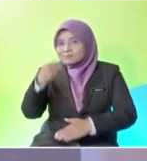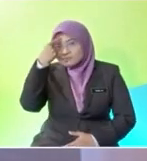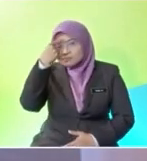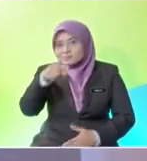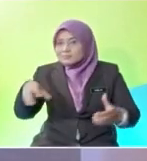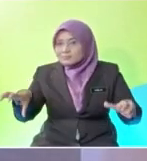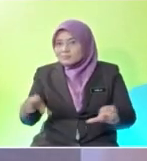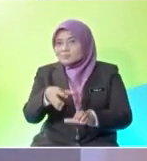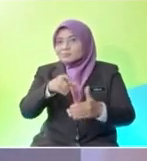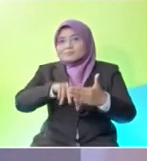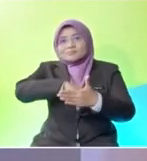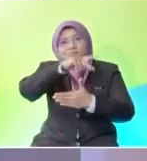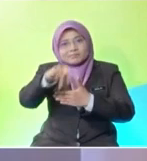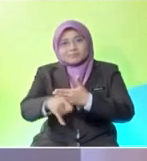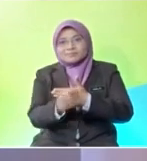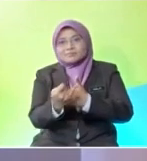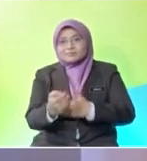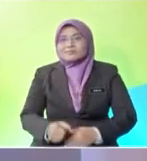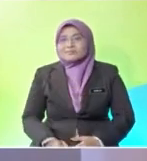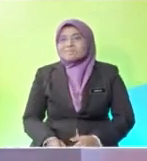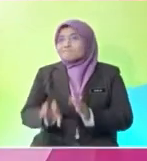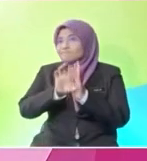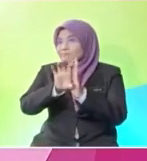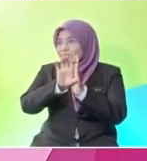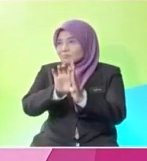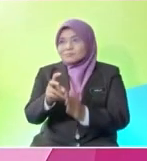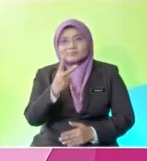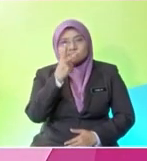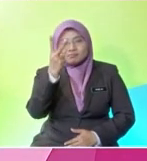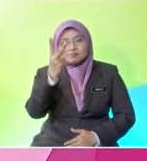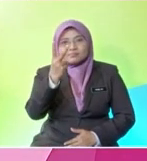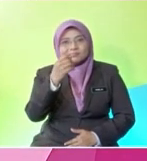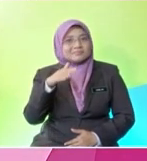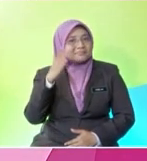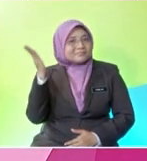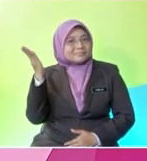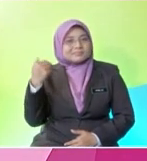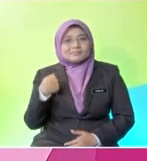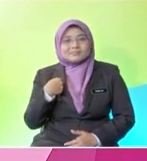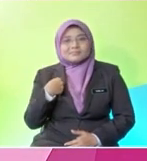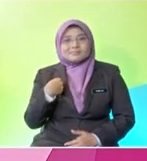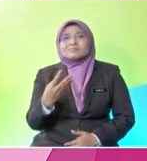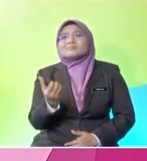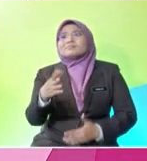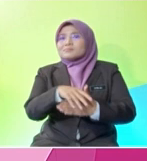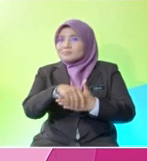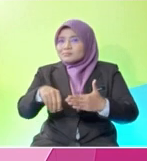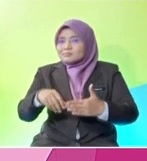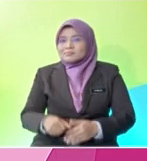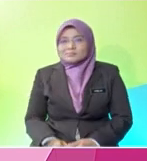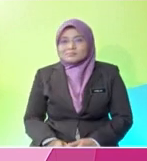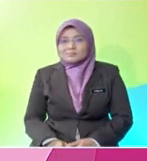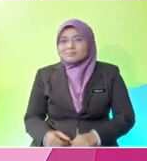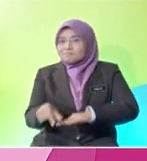Project nih jadi ini adalah contoh-contoh nih contoh-contoh cost peralatan kita adalah mutung pensil